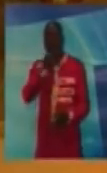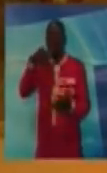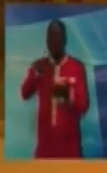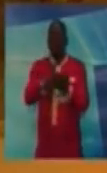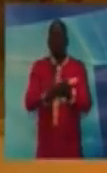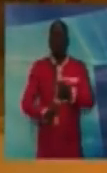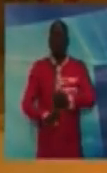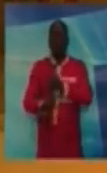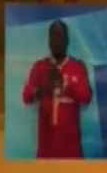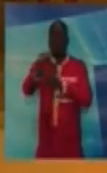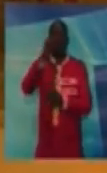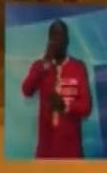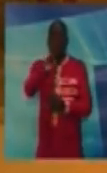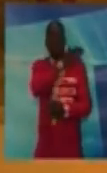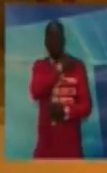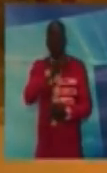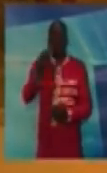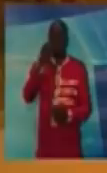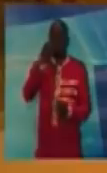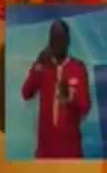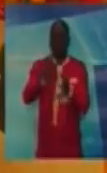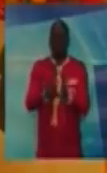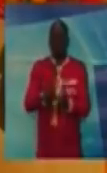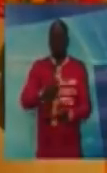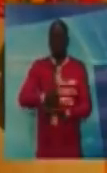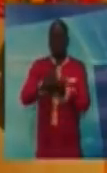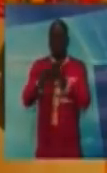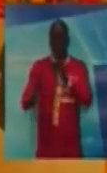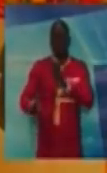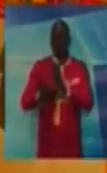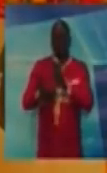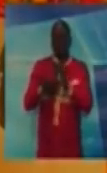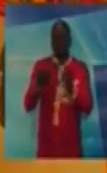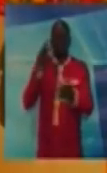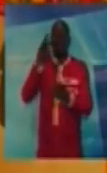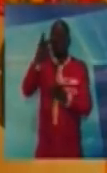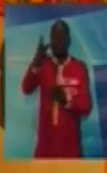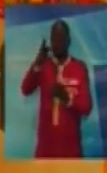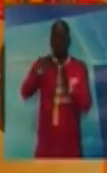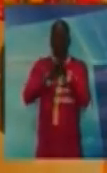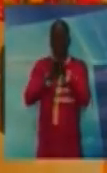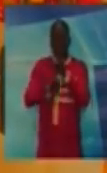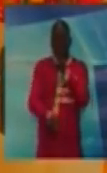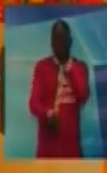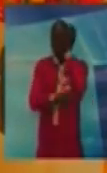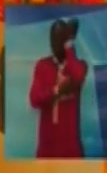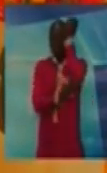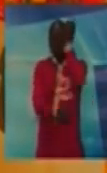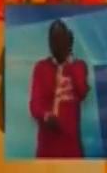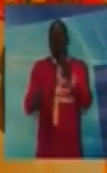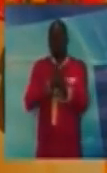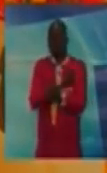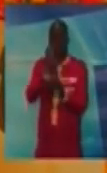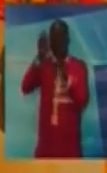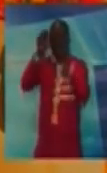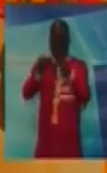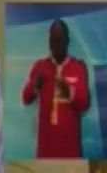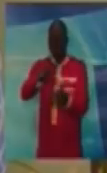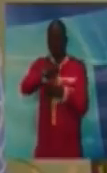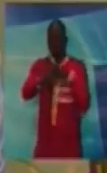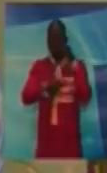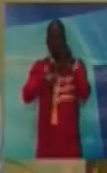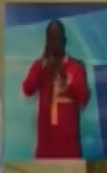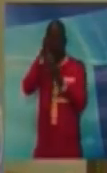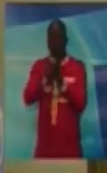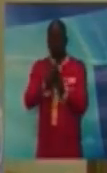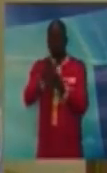la sécurité alimentaire et nutritionnelle à travers un appui technique qui vise à réduire la pauvreté et le renforcement de la résilience des populations.